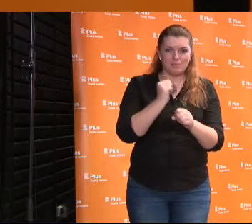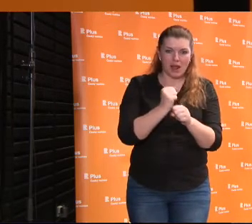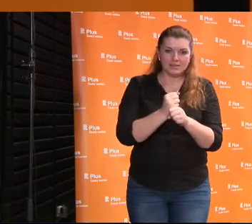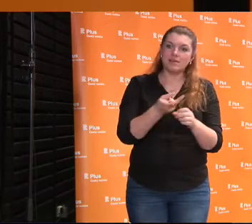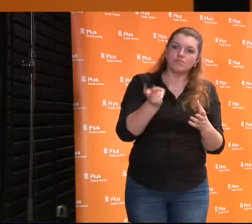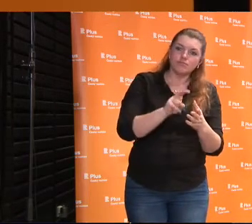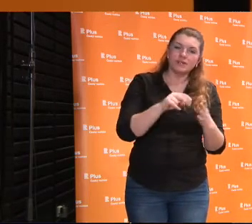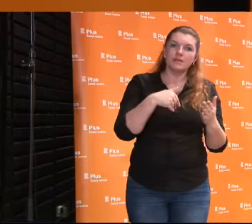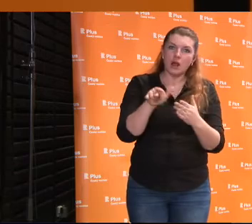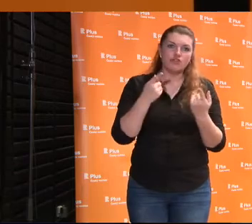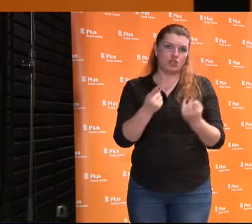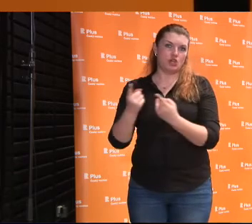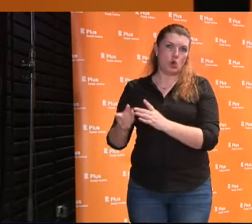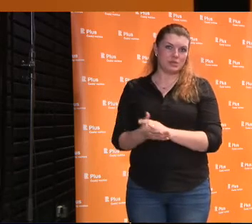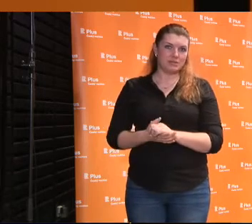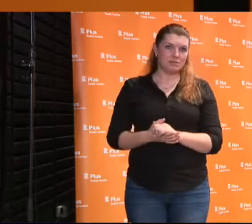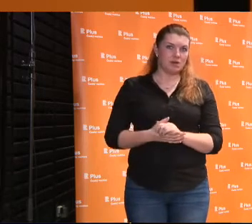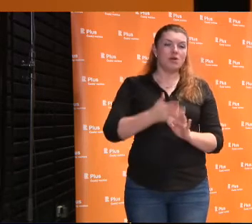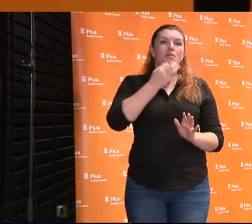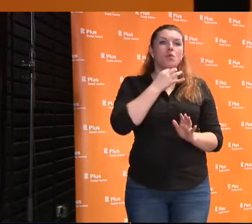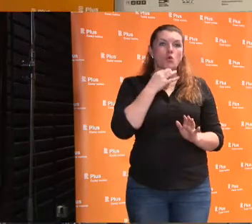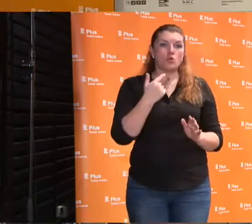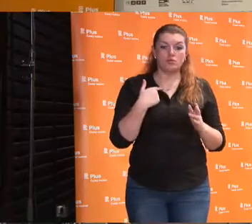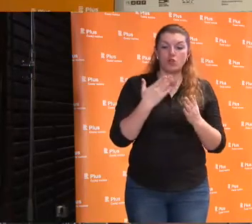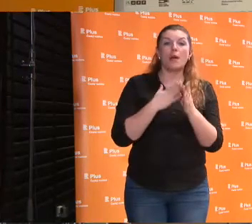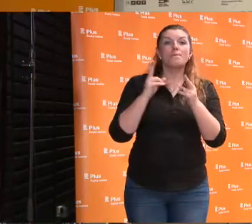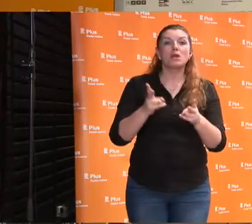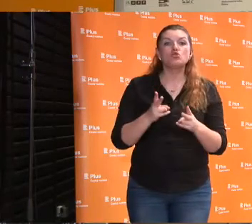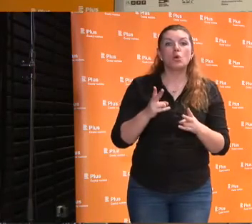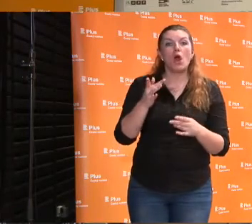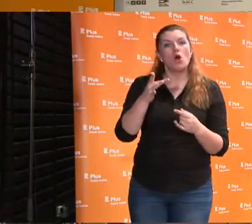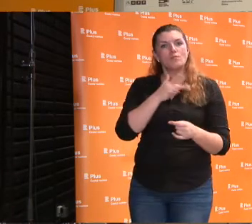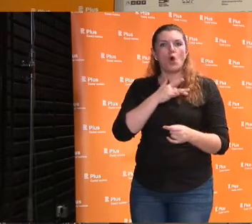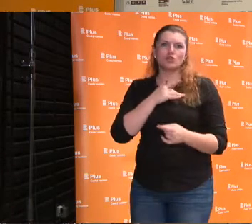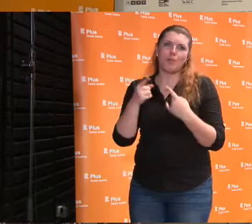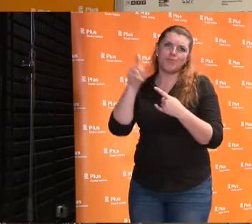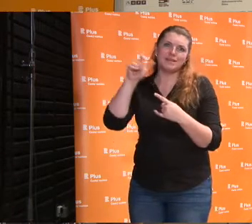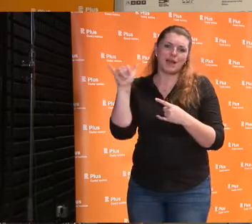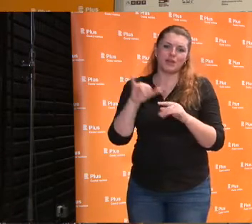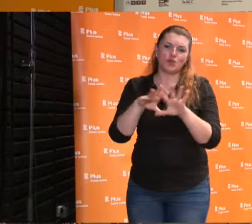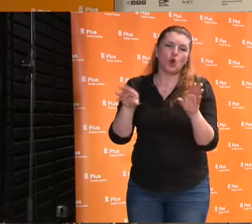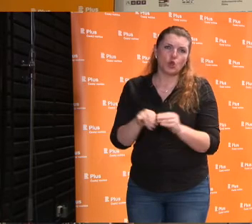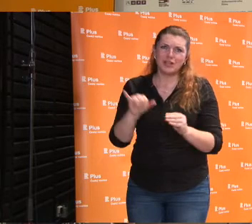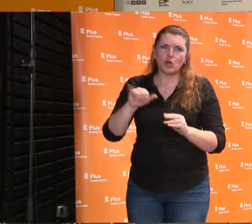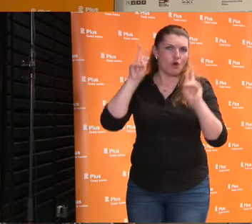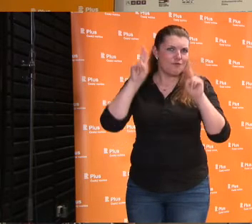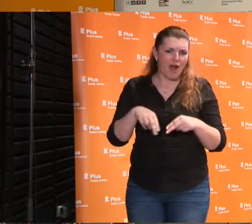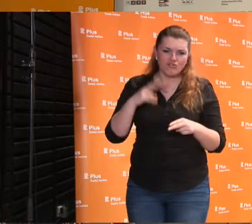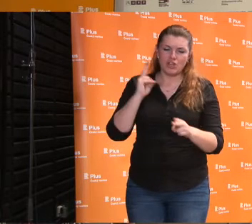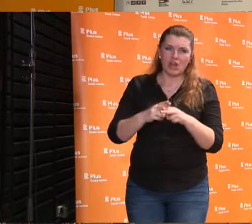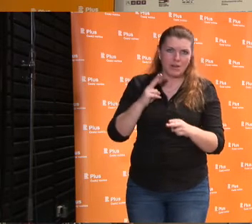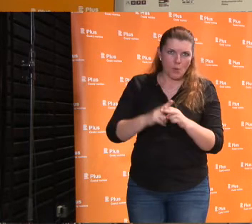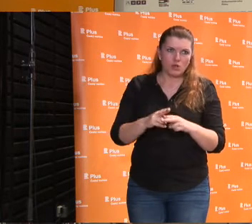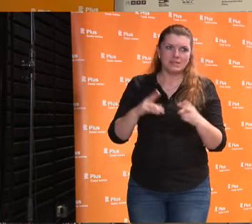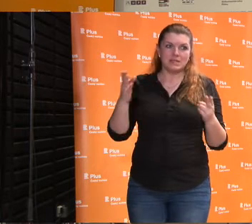zařazovat další a další činnosti. Jestliže se starám o osobu blízkou, velmi třeba těžce, ve